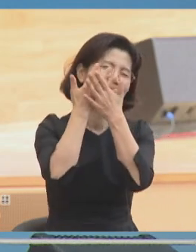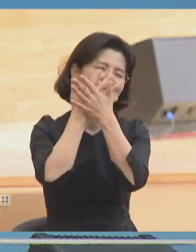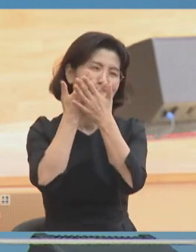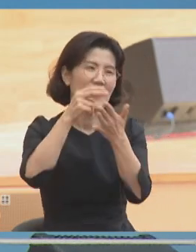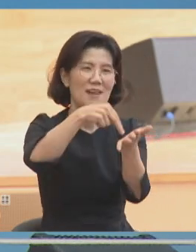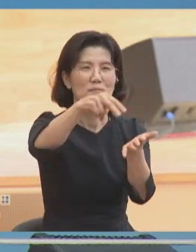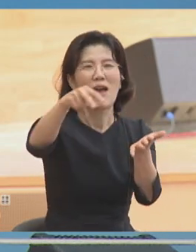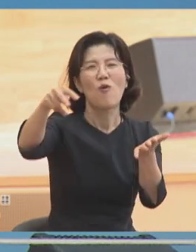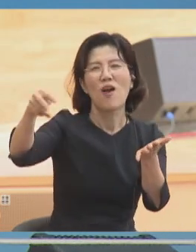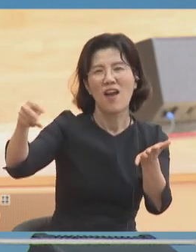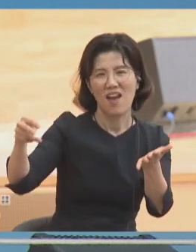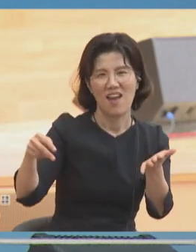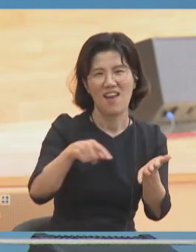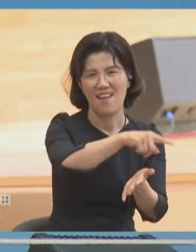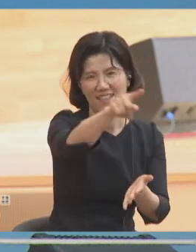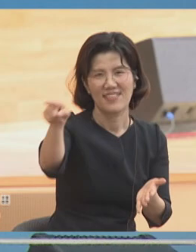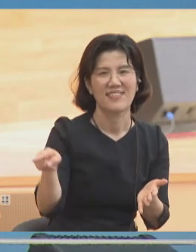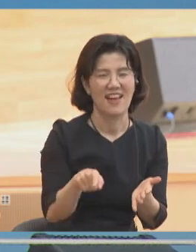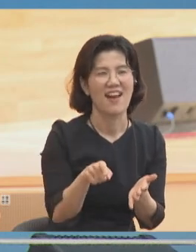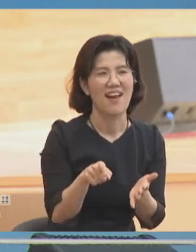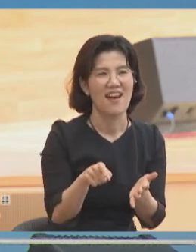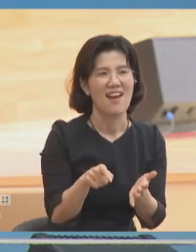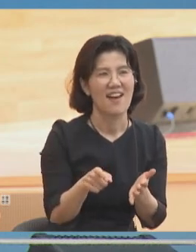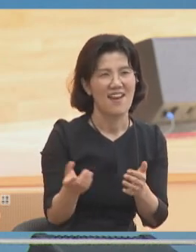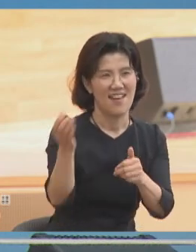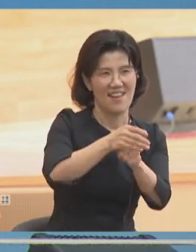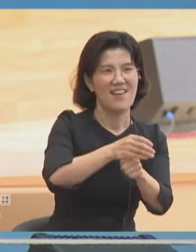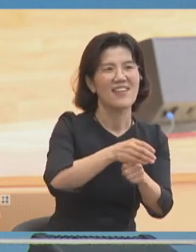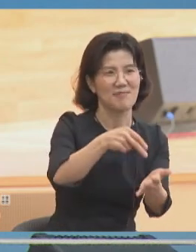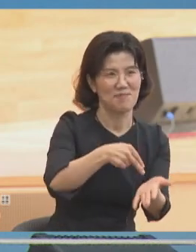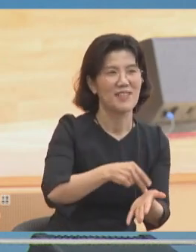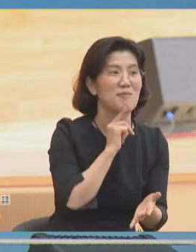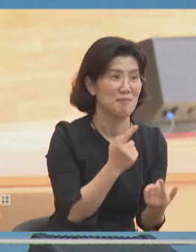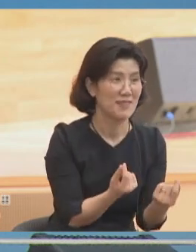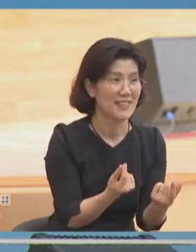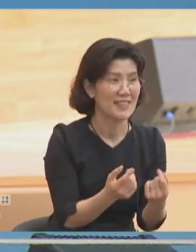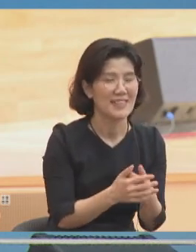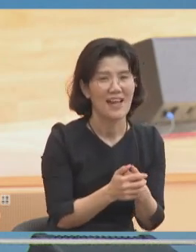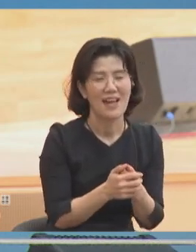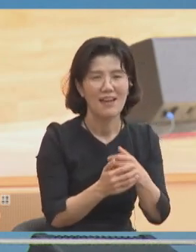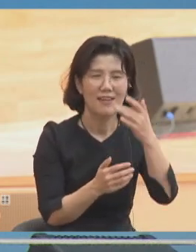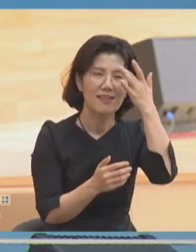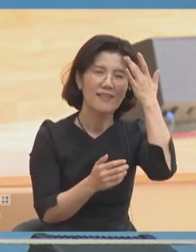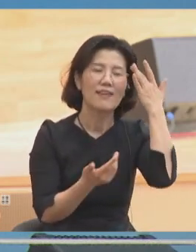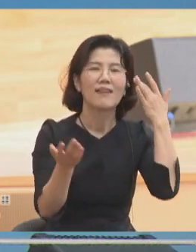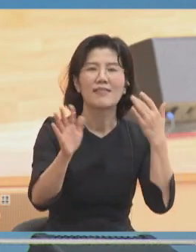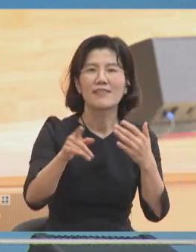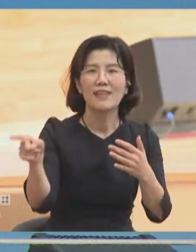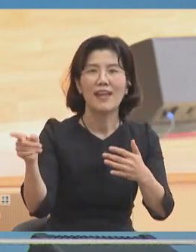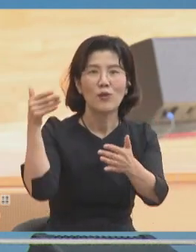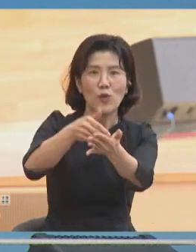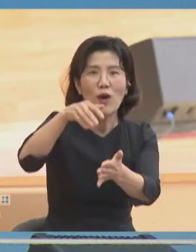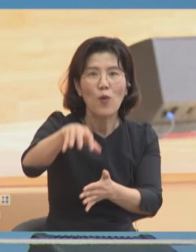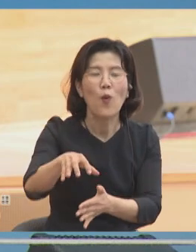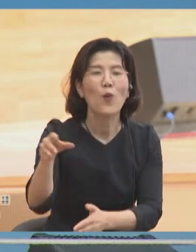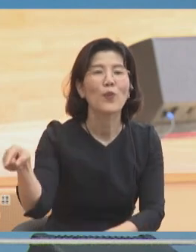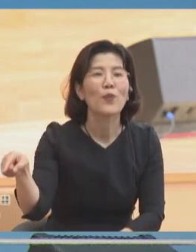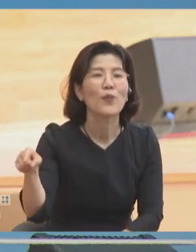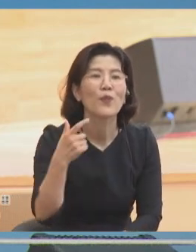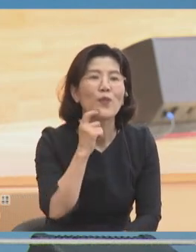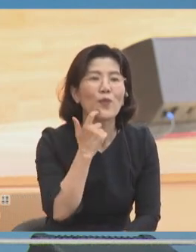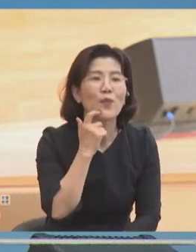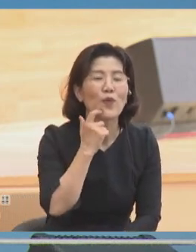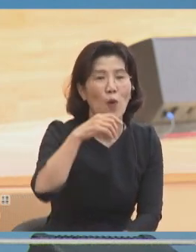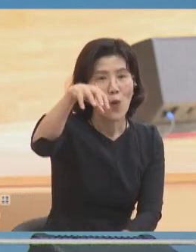방황의 길에 놓인 거지요 그렇게 하란으로 가던 야곱이요 한 곳에 머무르게 됩니다 오늘 19절 말씀에 보니깐